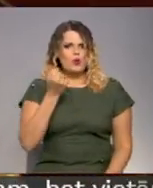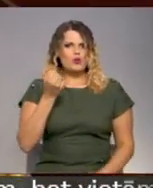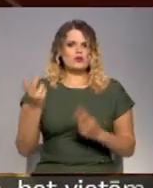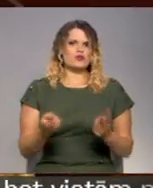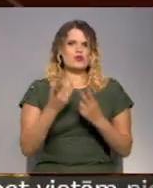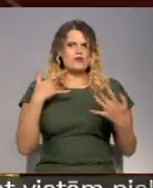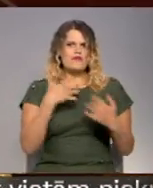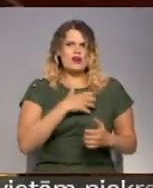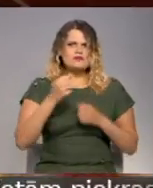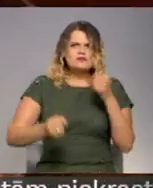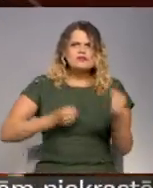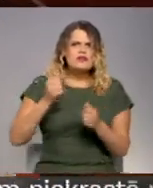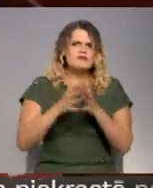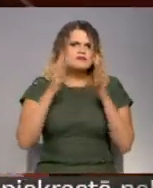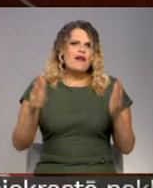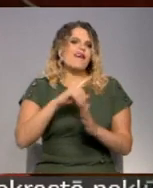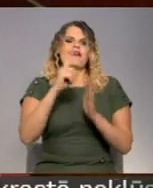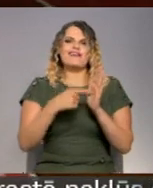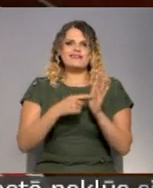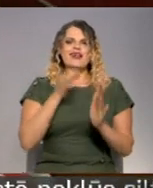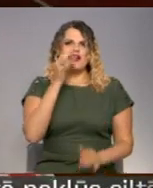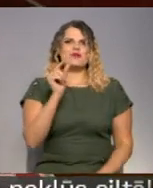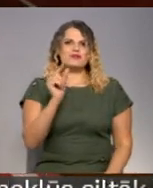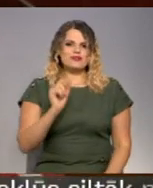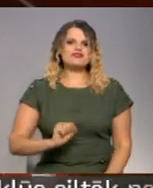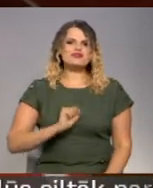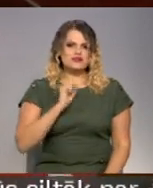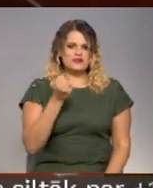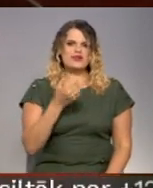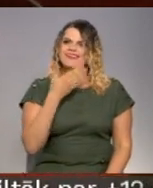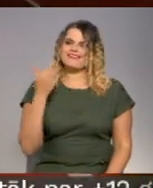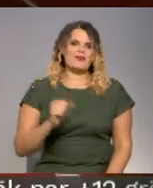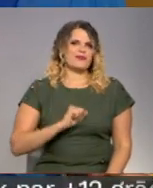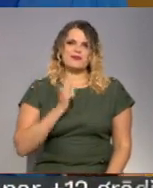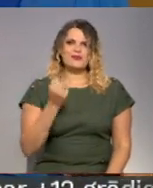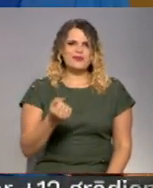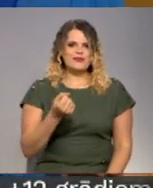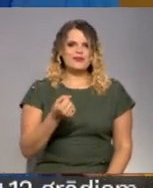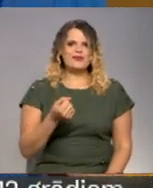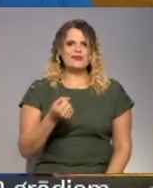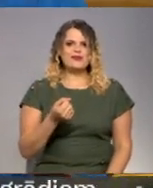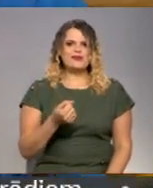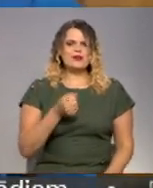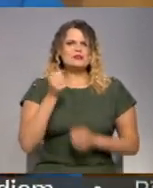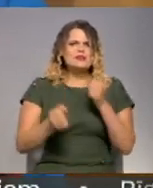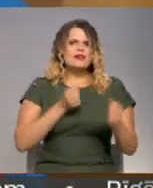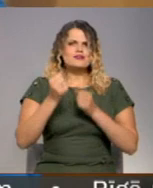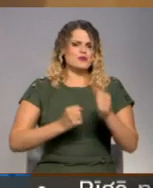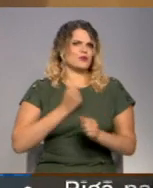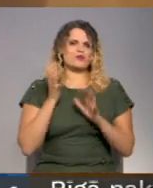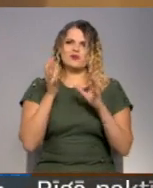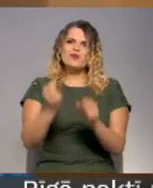Maldugunī, tu taču jāskraida un... Bišķi, nav grūti. Nedodas, viņi skraida, skraida